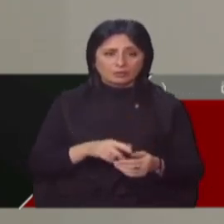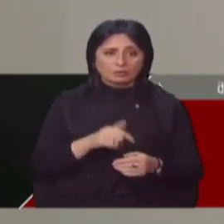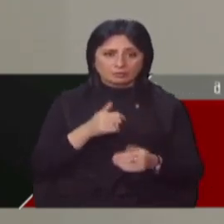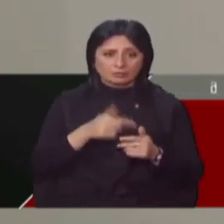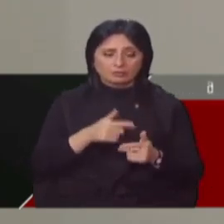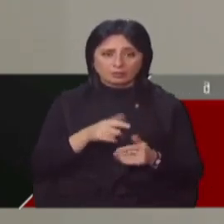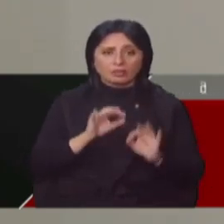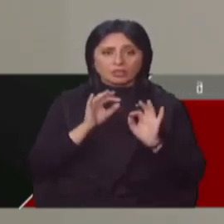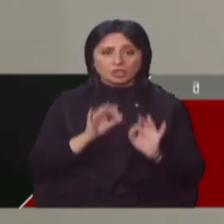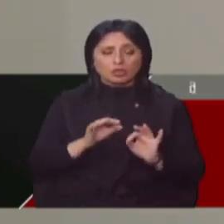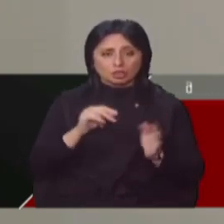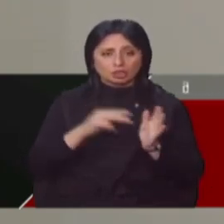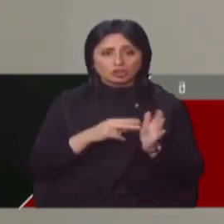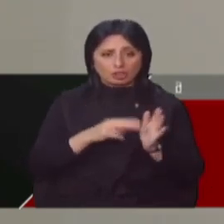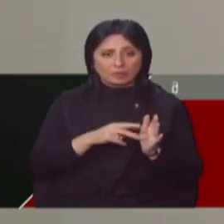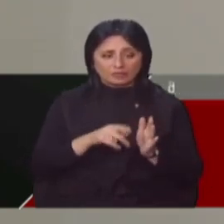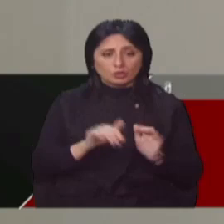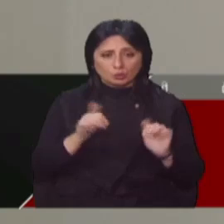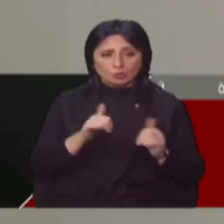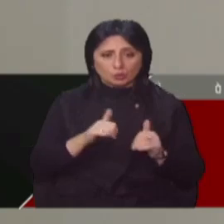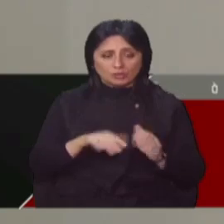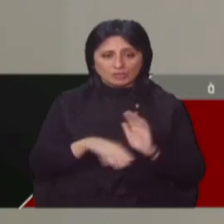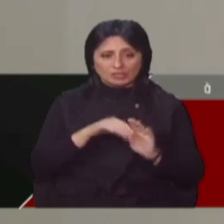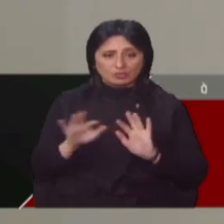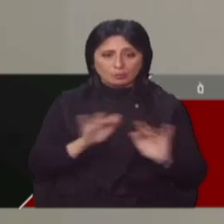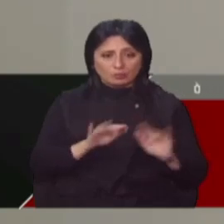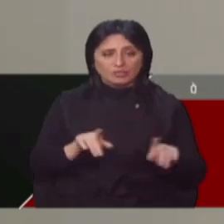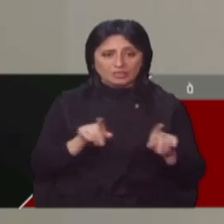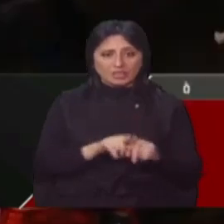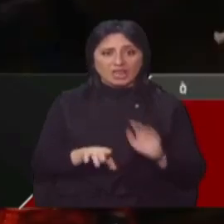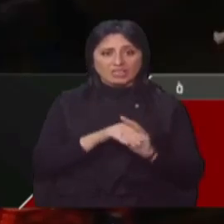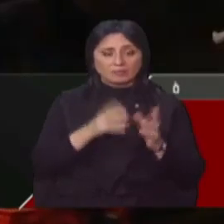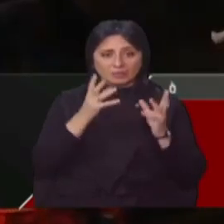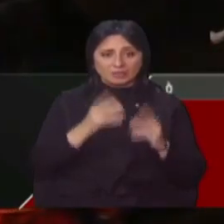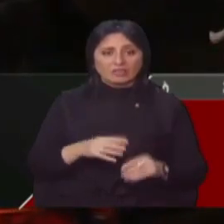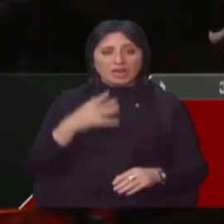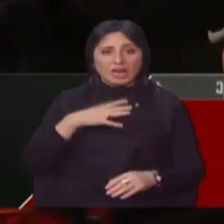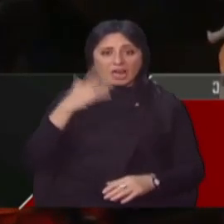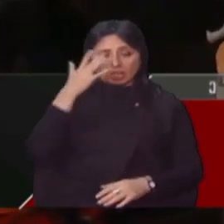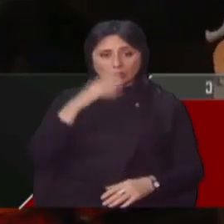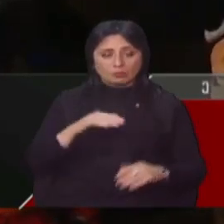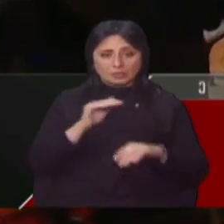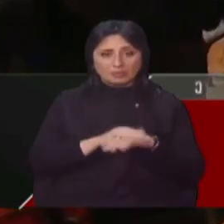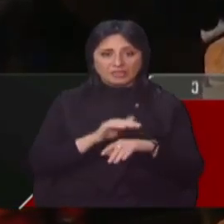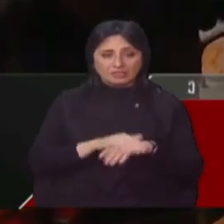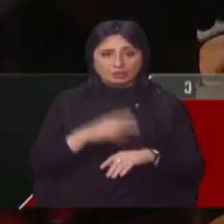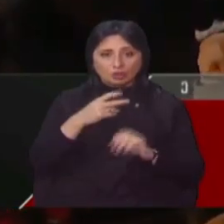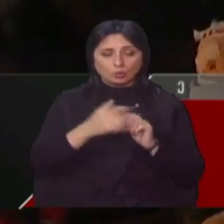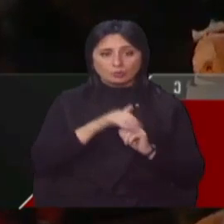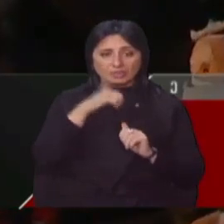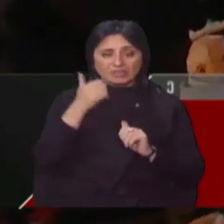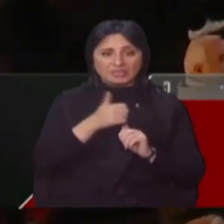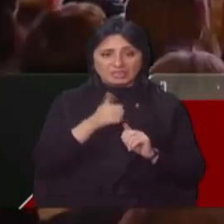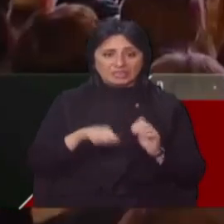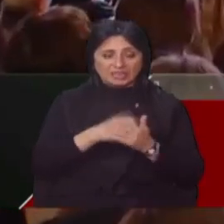ორგანიზაციები, ობიექტურად შეაფასებენ როგორც საარჩევნო პროცესს, ასევე არჩევნების დღეს. ქართული ოცნების მტკიცებით 2015